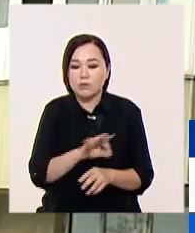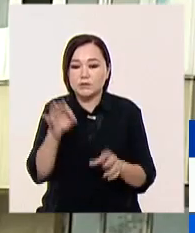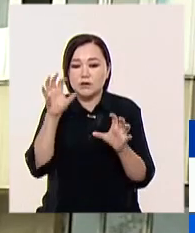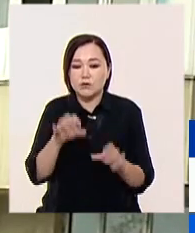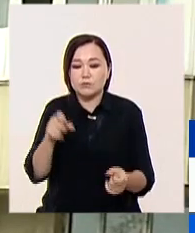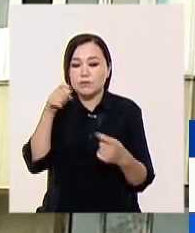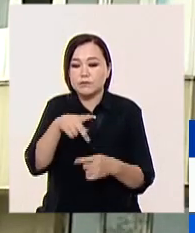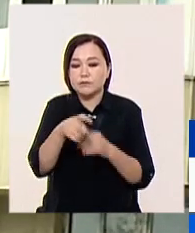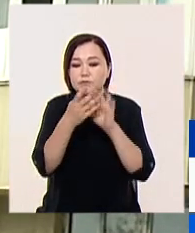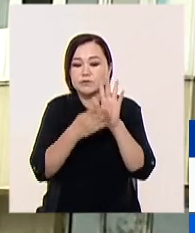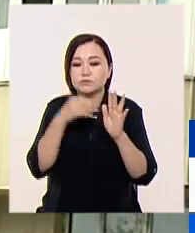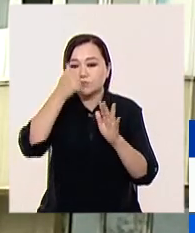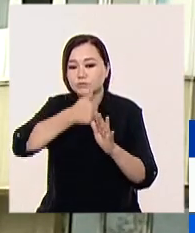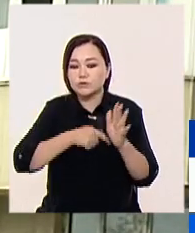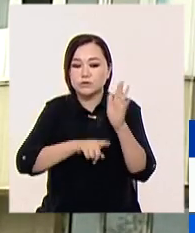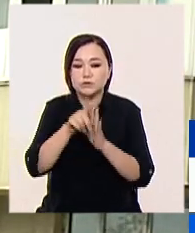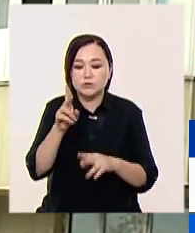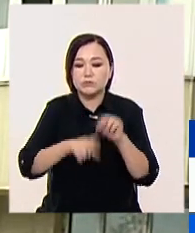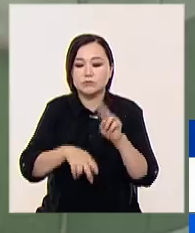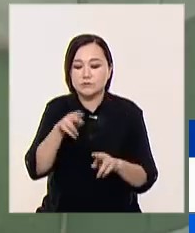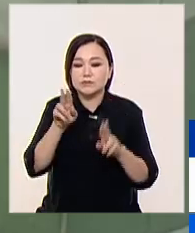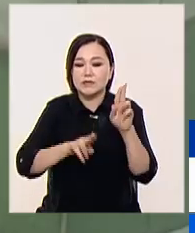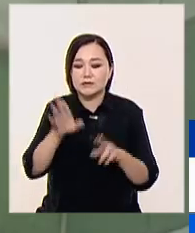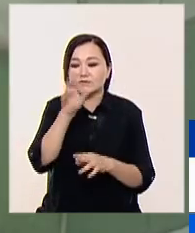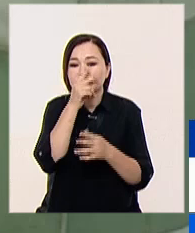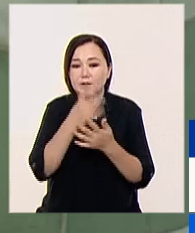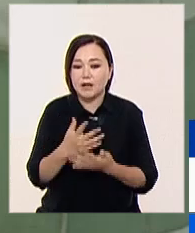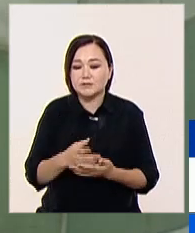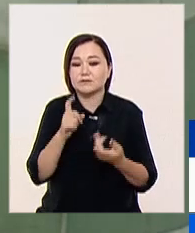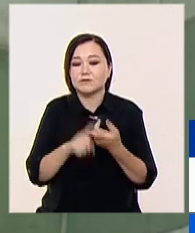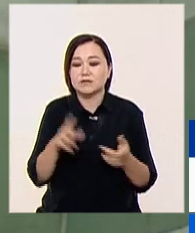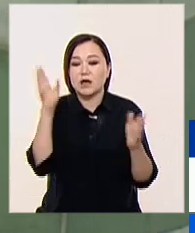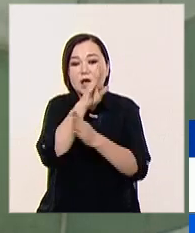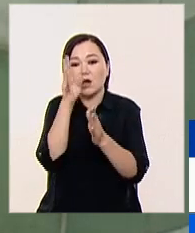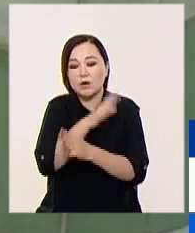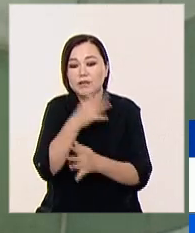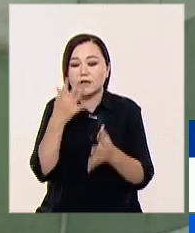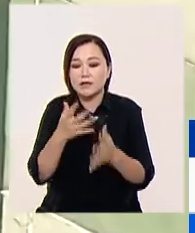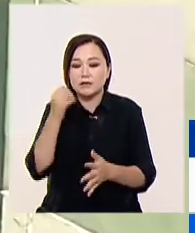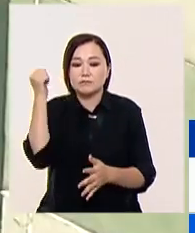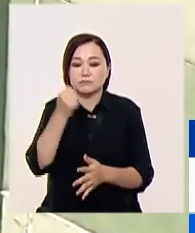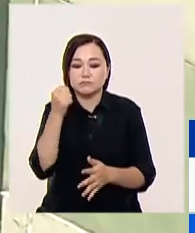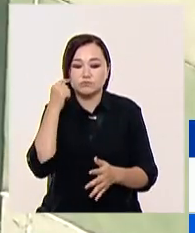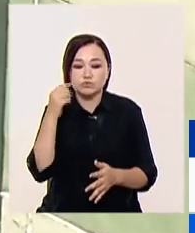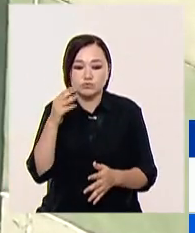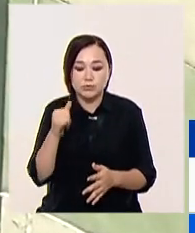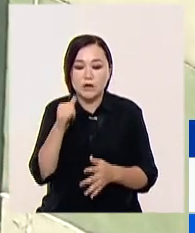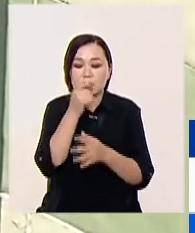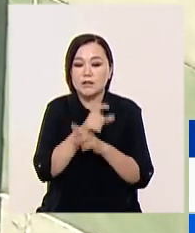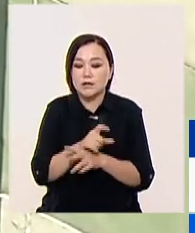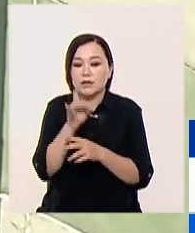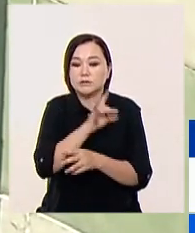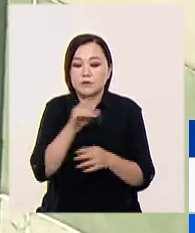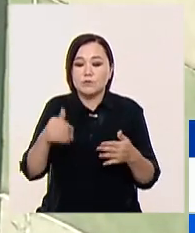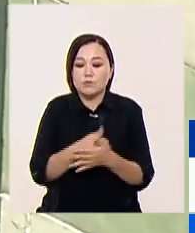сәйкес 2019 жылдан бастап құрылысшылар стандартты көрсеткіштер бойынша ауадағы және соққы шуының деңгейін өлшеуге міндетті. Жаңа